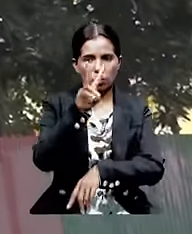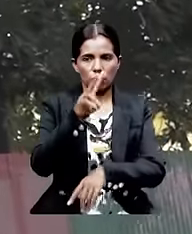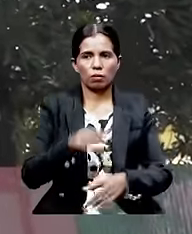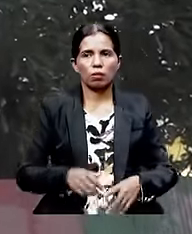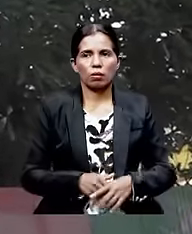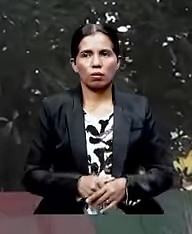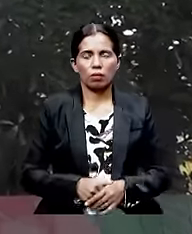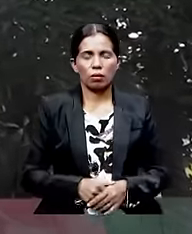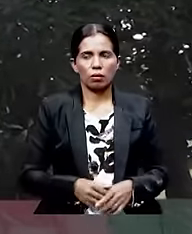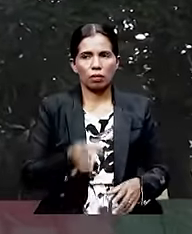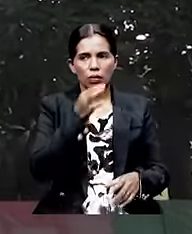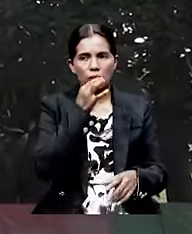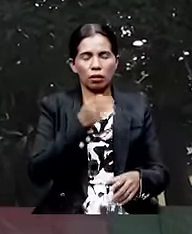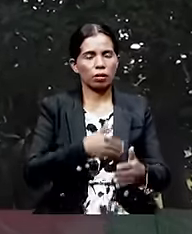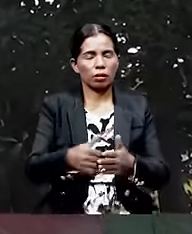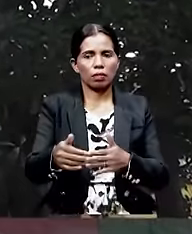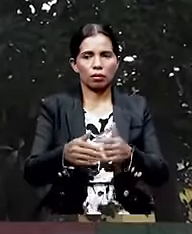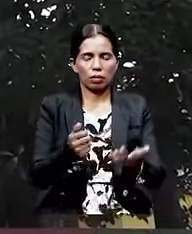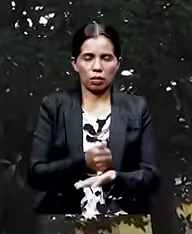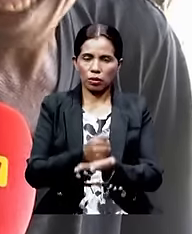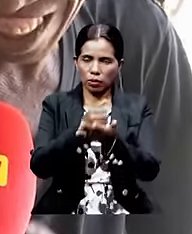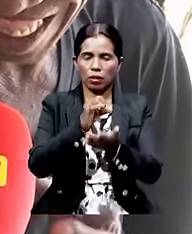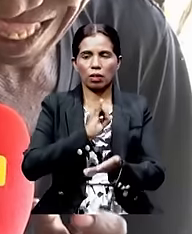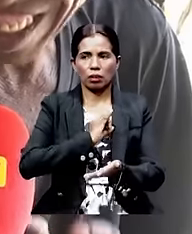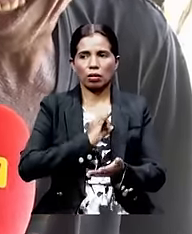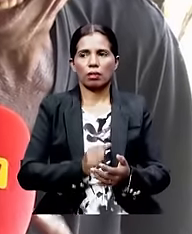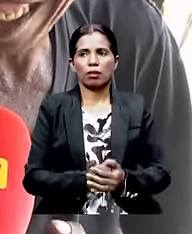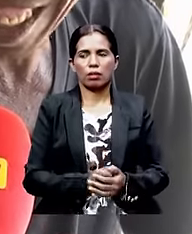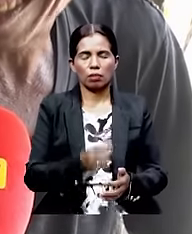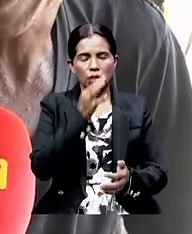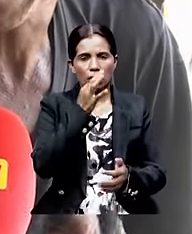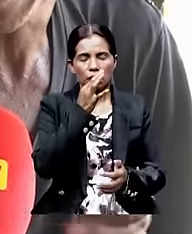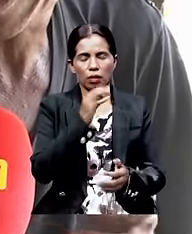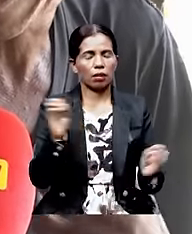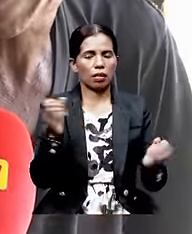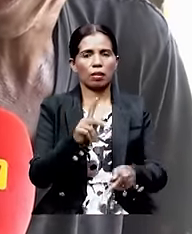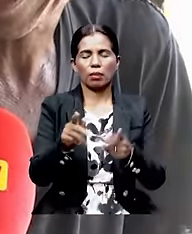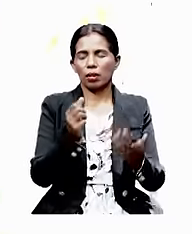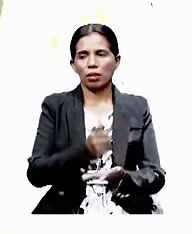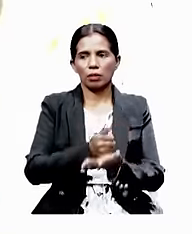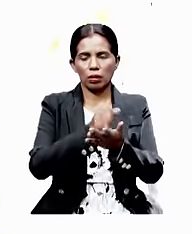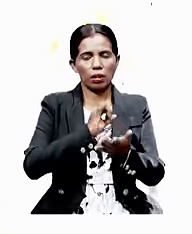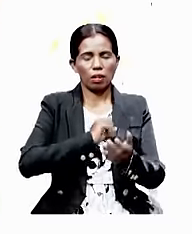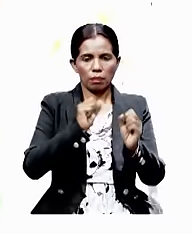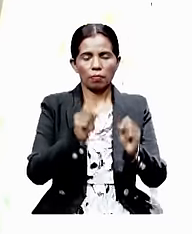au ne han he mane depende vai me asura hau se au ne han ne mane lai akan ni ala asura hau anta apel mate